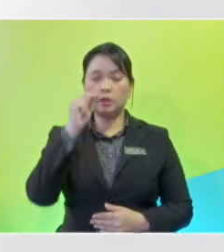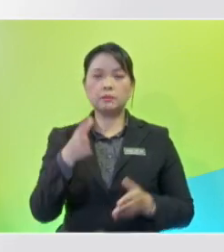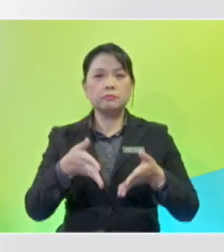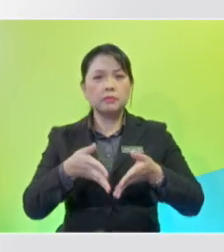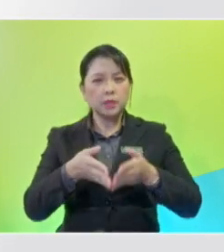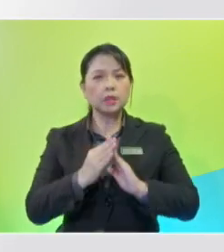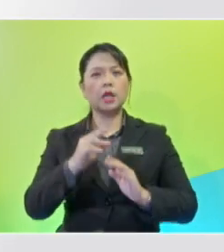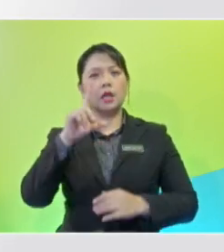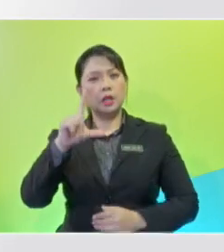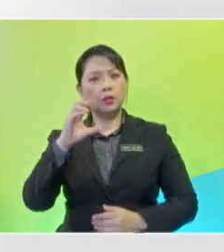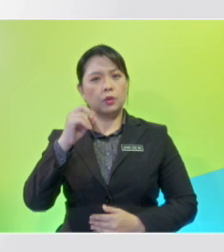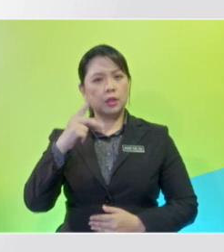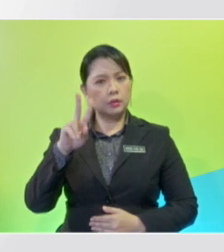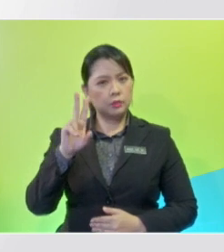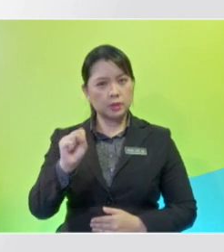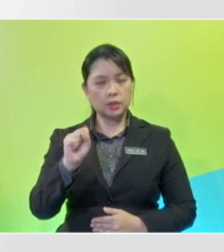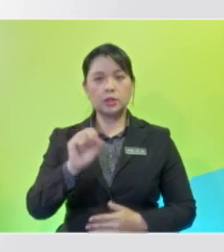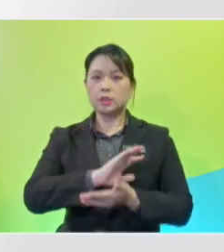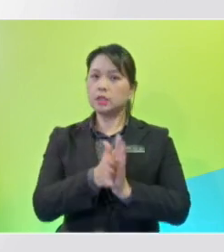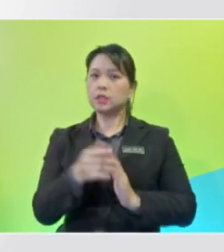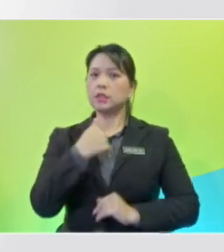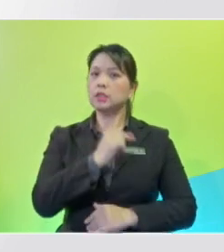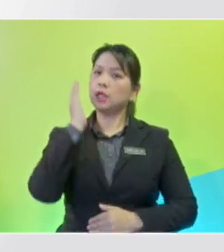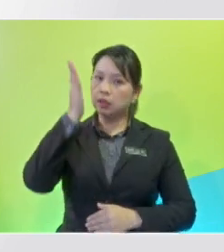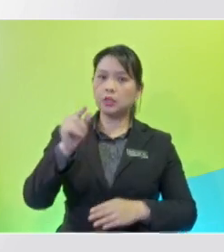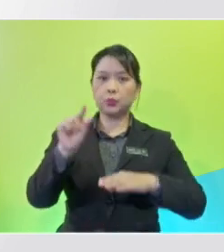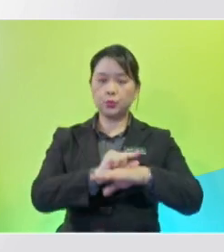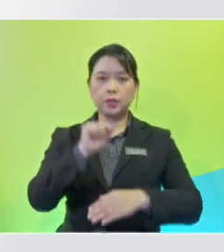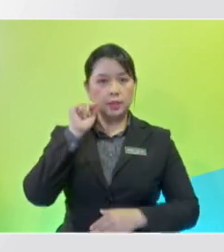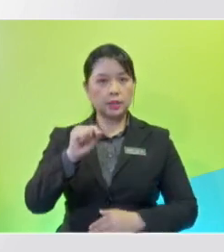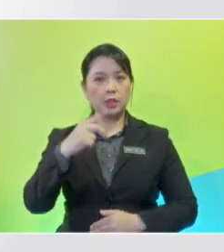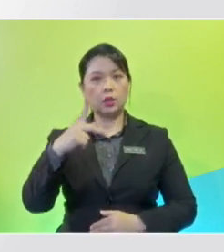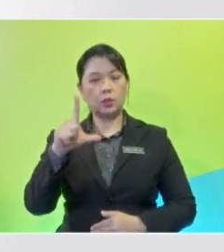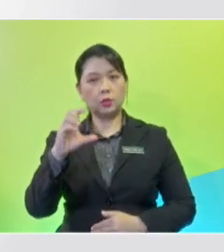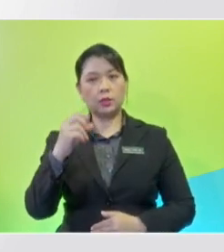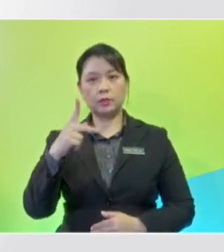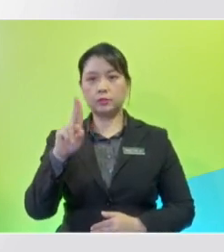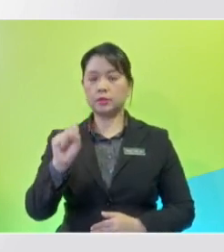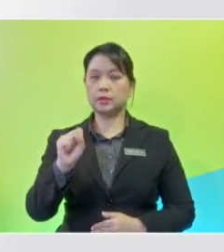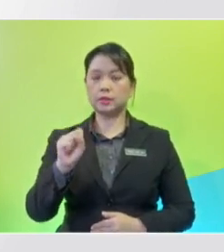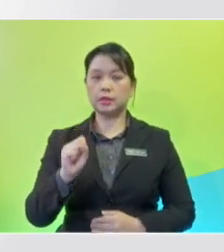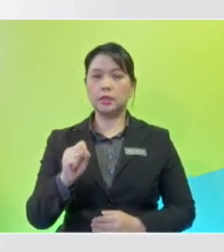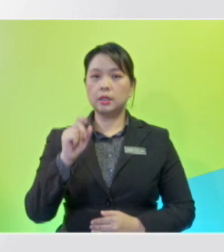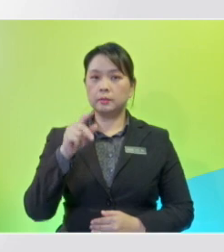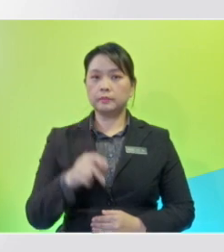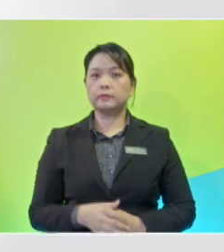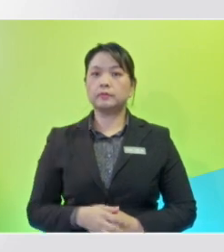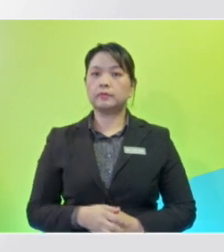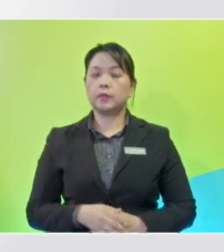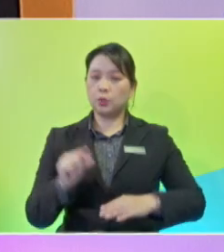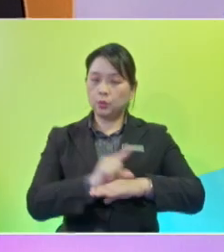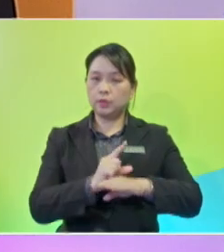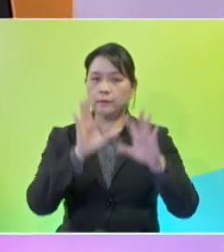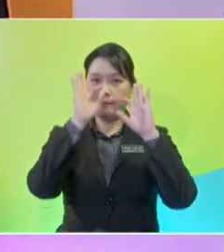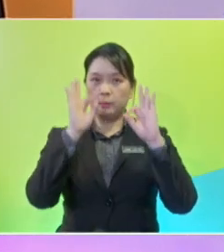Oke kita akan gunakan titik lokasi dan x oke bunuh family jarak